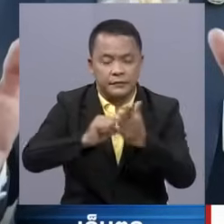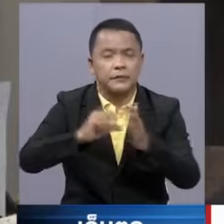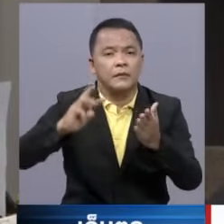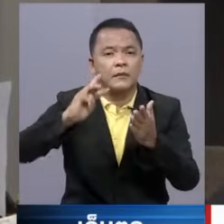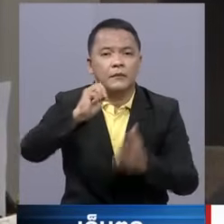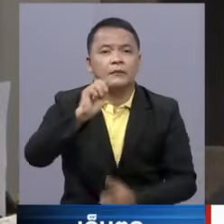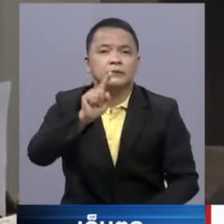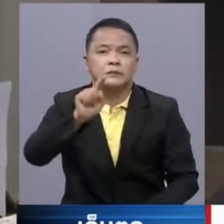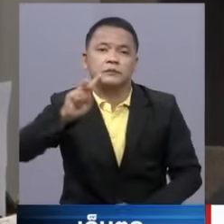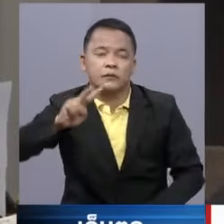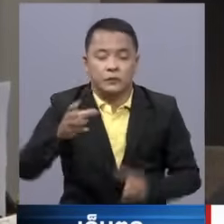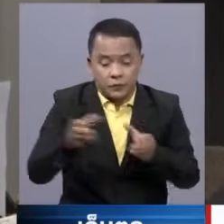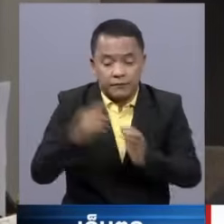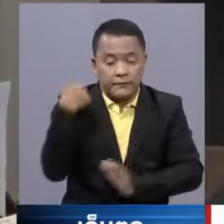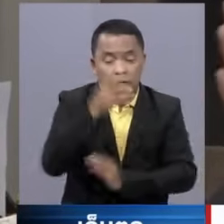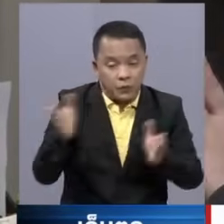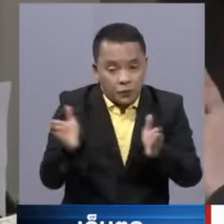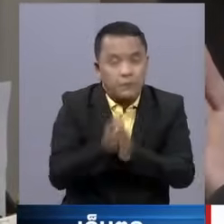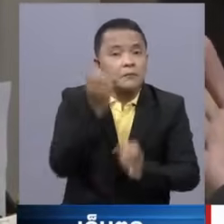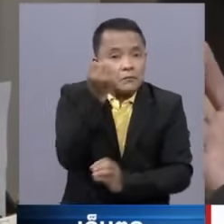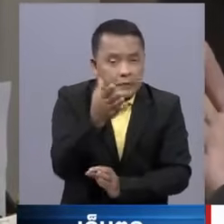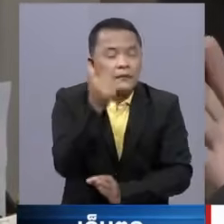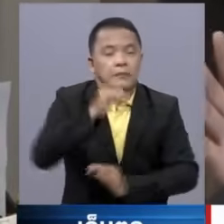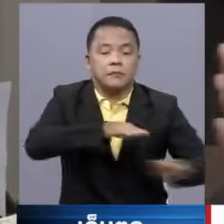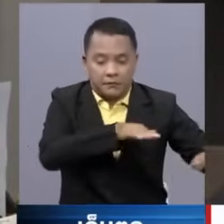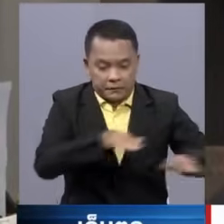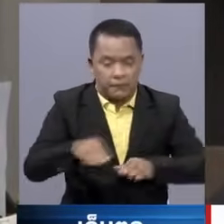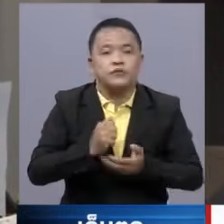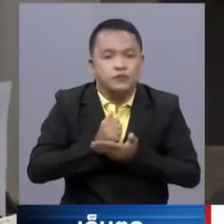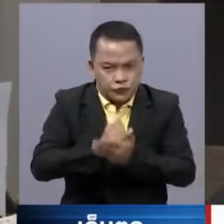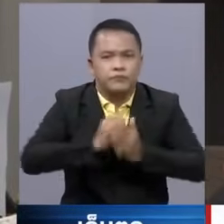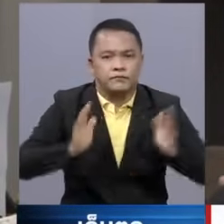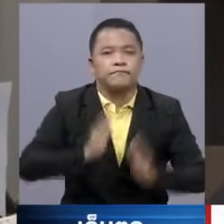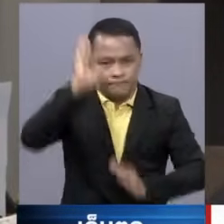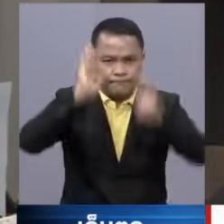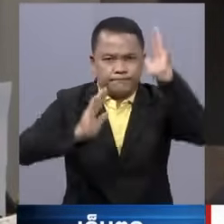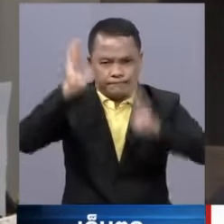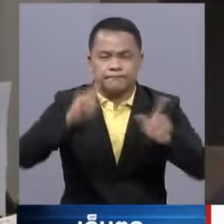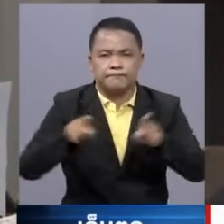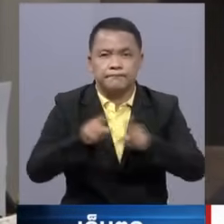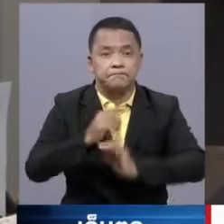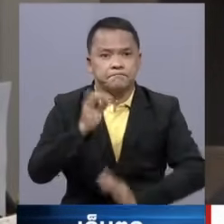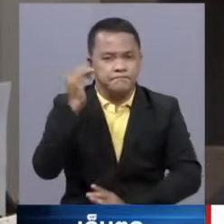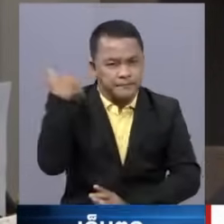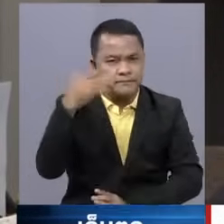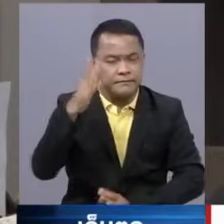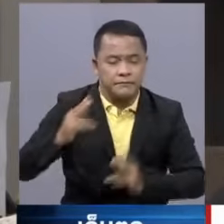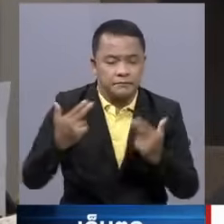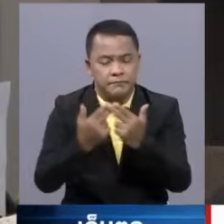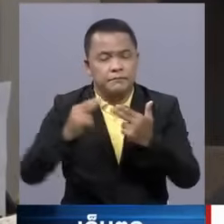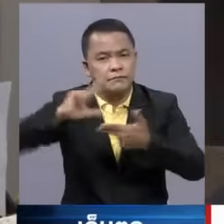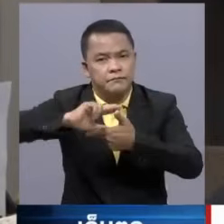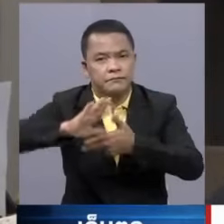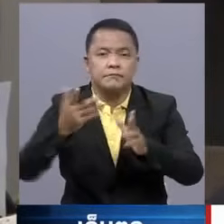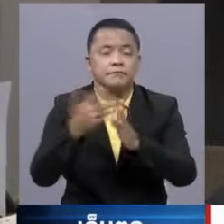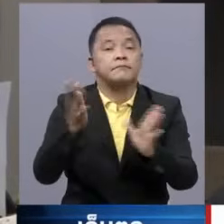มาตรา 112พรรคไหนแค่รวมเสียงข้างมากได้ก็พร้อมที่จะสนับสนุนและจะมีหรือไม่มีรวมไทยสร้างชาติ